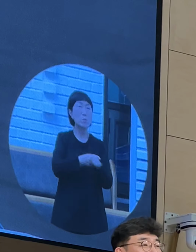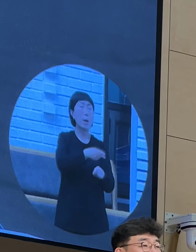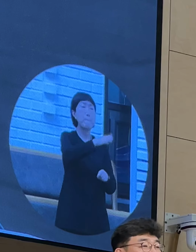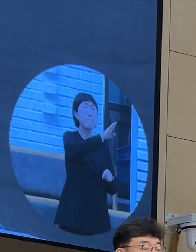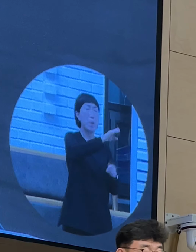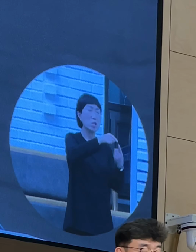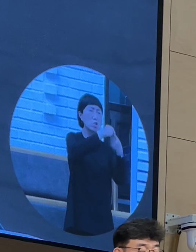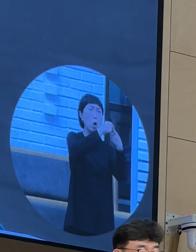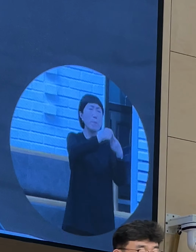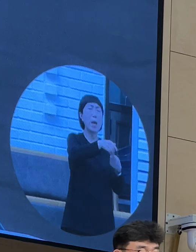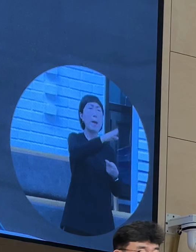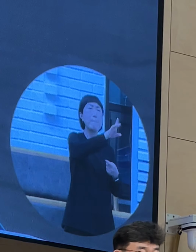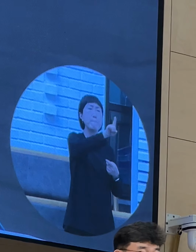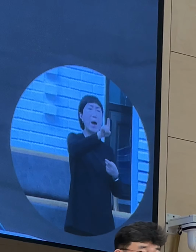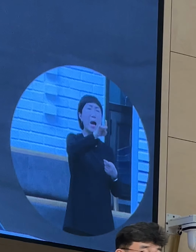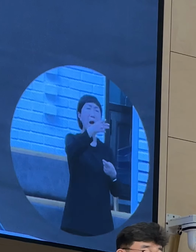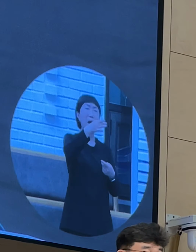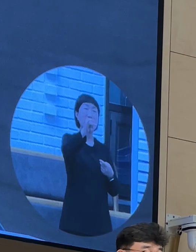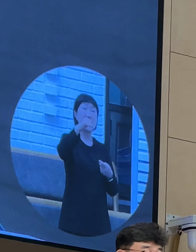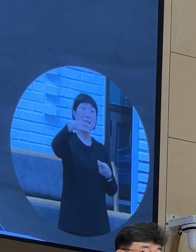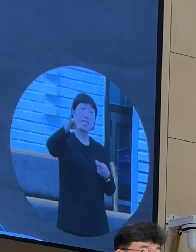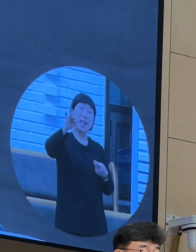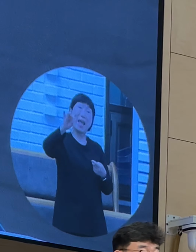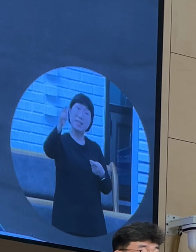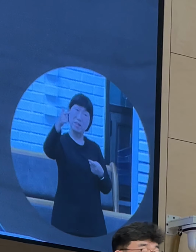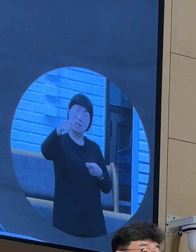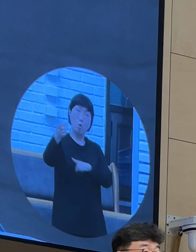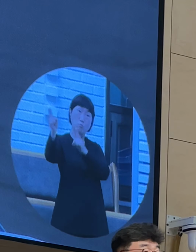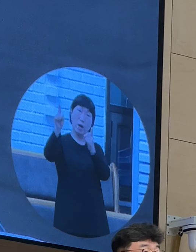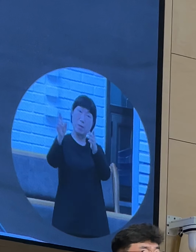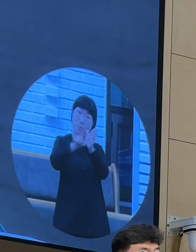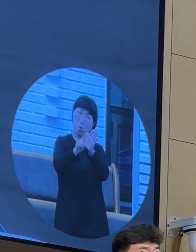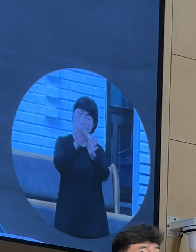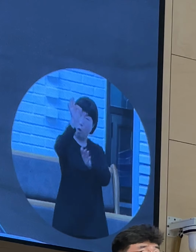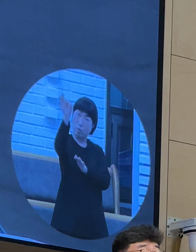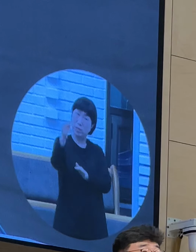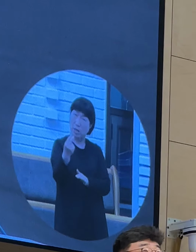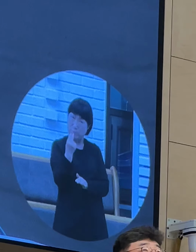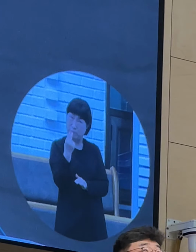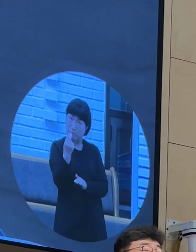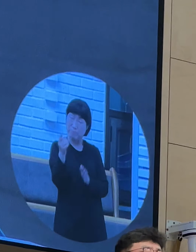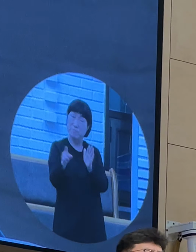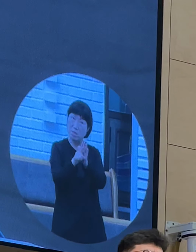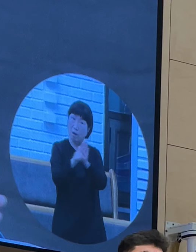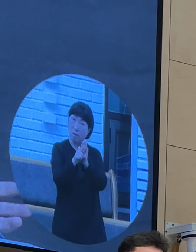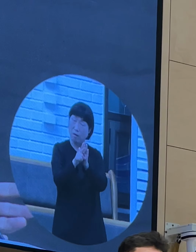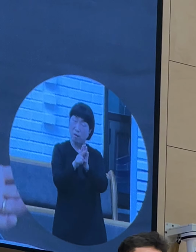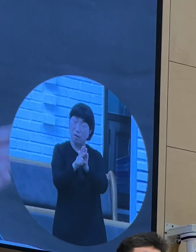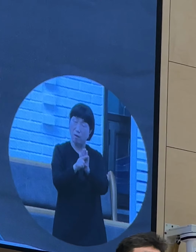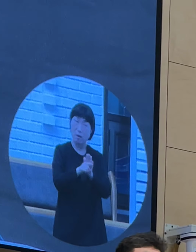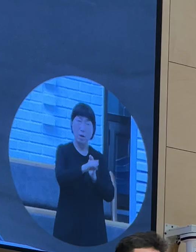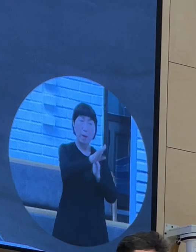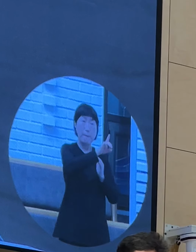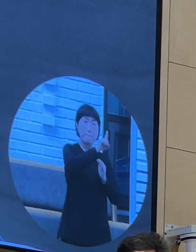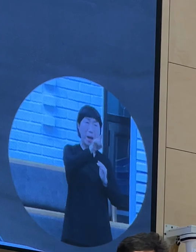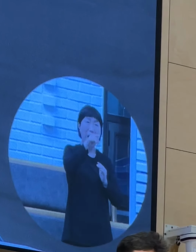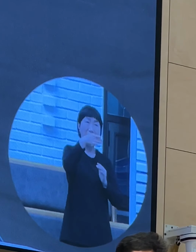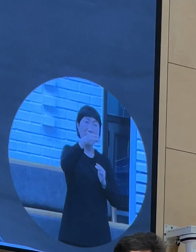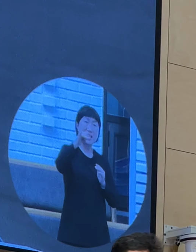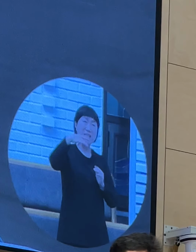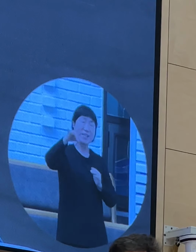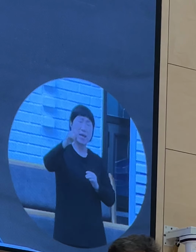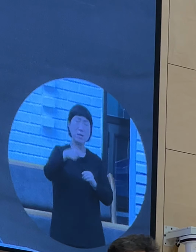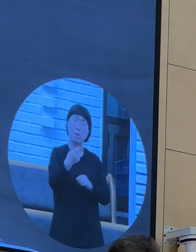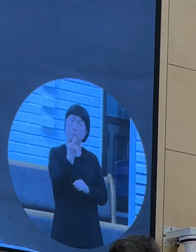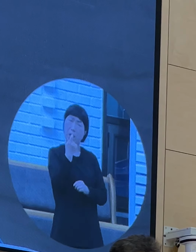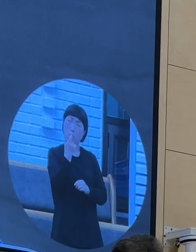바리새인이었어요. 부활을 믿는 사람입니다. 그리고 당연히 영생을 믿어요. 바울은 바리새인으로서 자기가 쭉 배워본